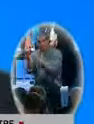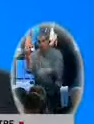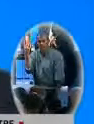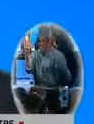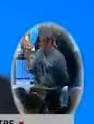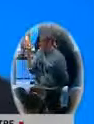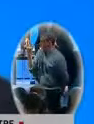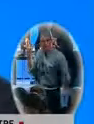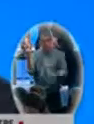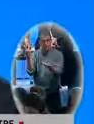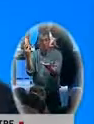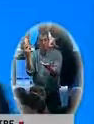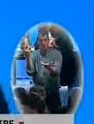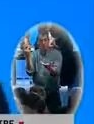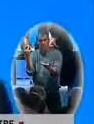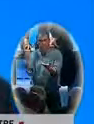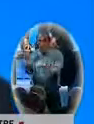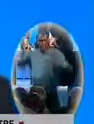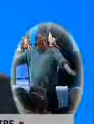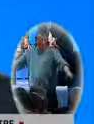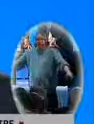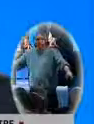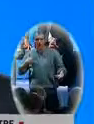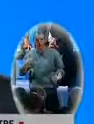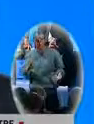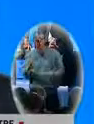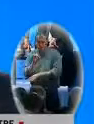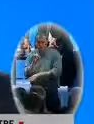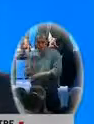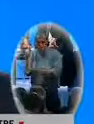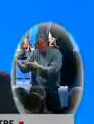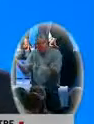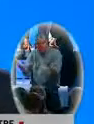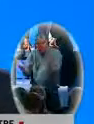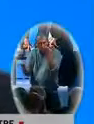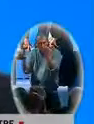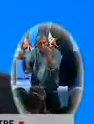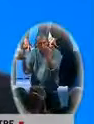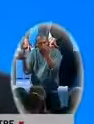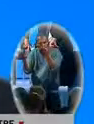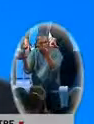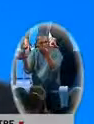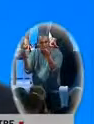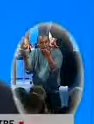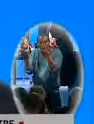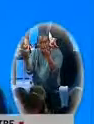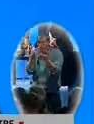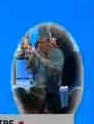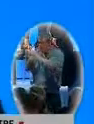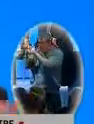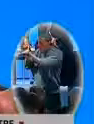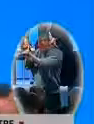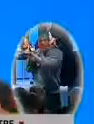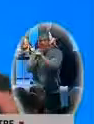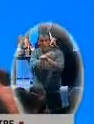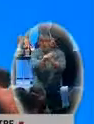immédiatement et inexorablement à l'accaparement du pouvoir. L'équilibre du pouvoir et des pouvoirs ne peut être garanti que par